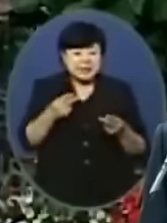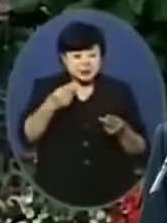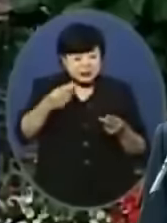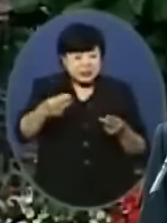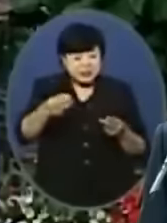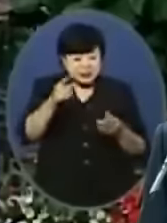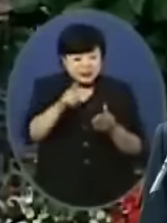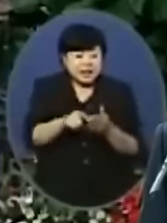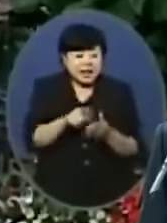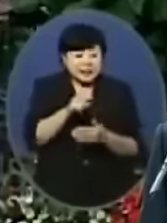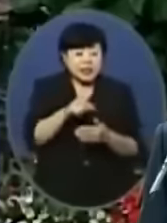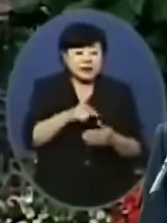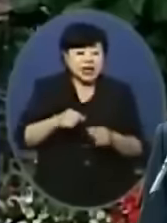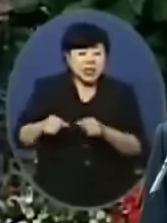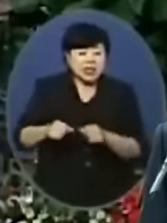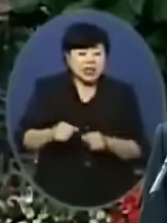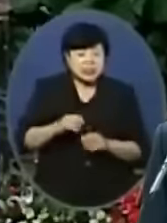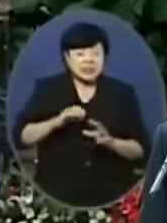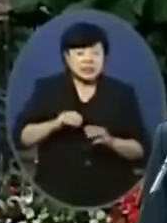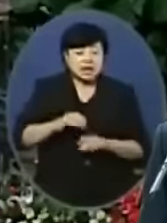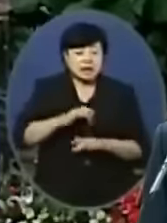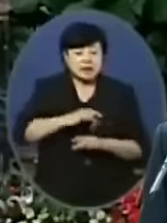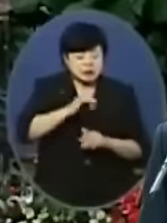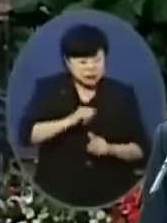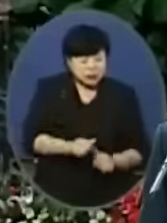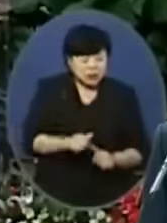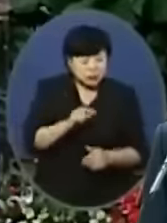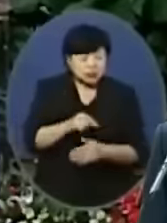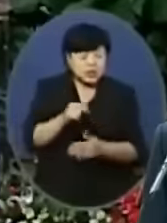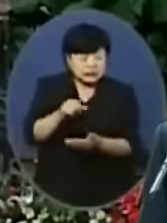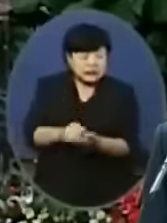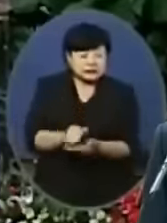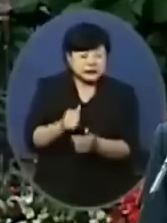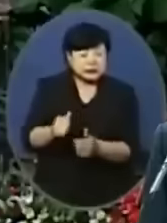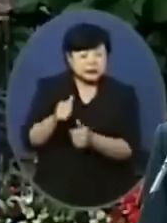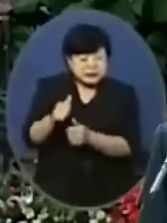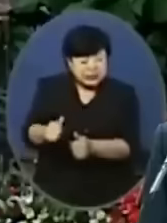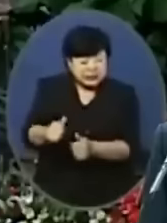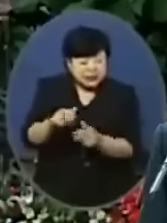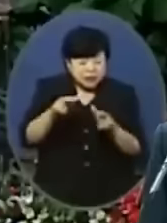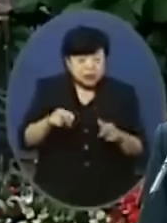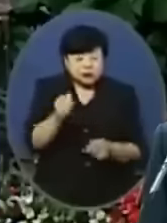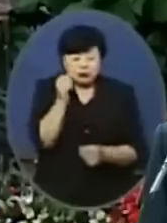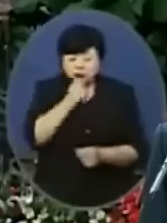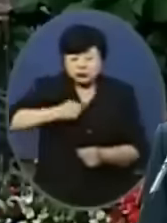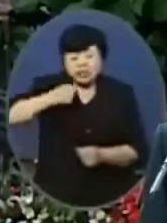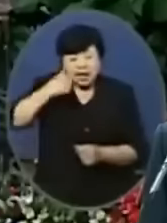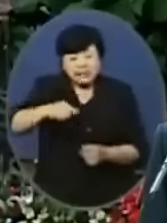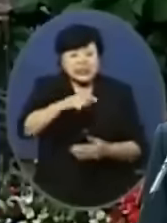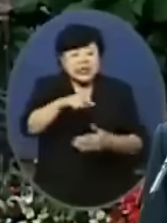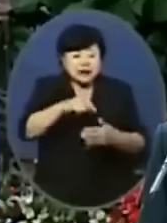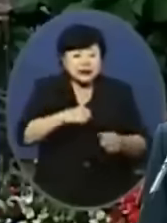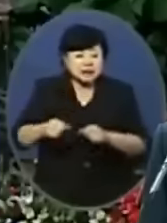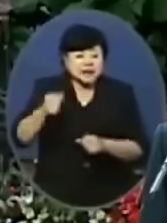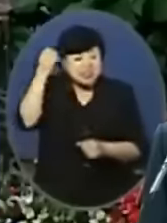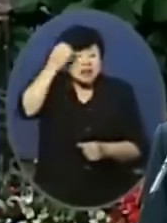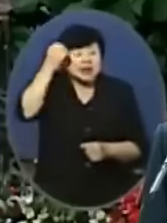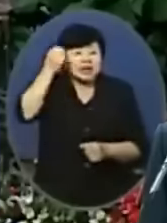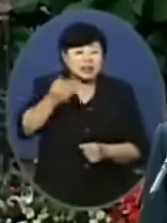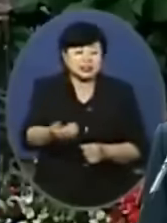행하여 이 세상 풍조를 따르고 공중의 권세 잡은 자를 따랐으니 곧 지금 불순종의 아들들 가운데 역사하는